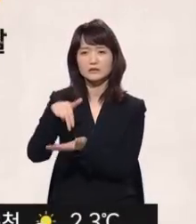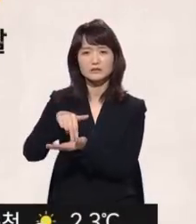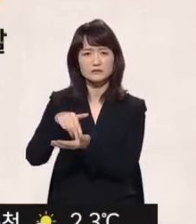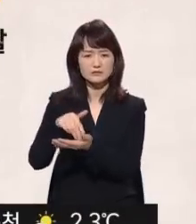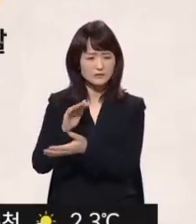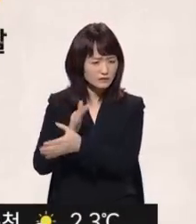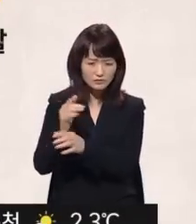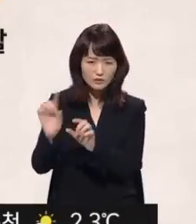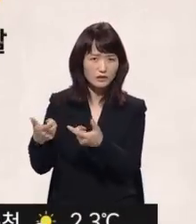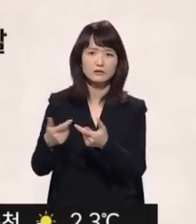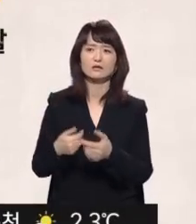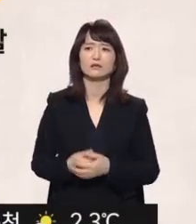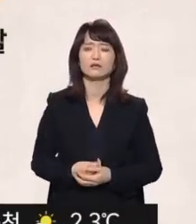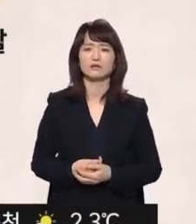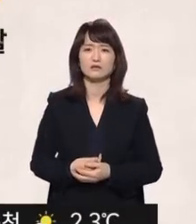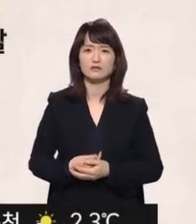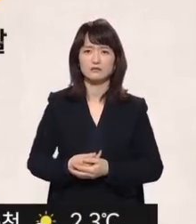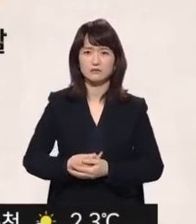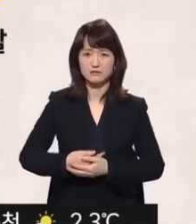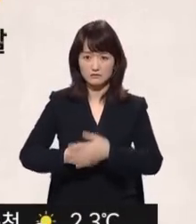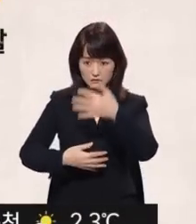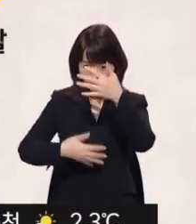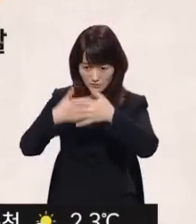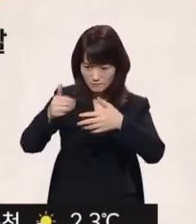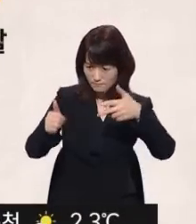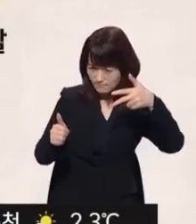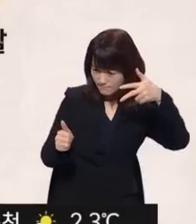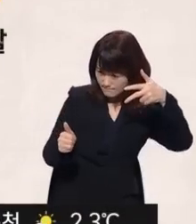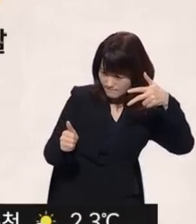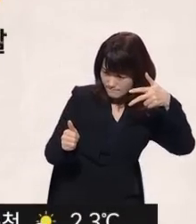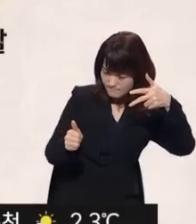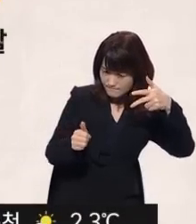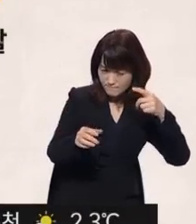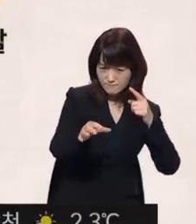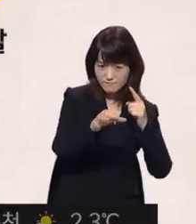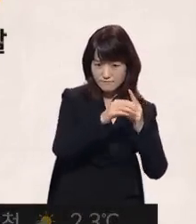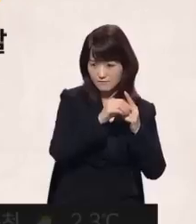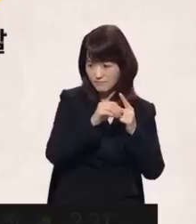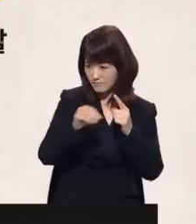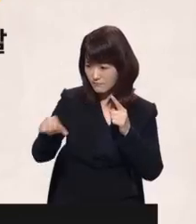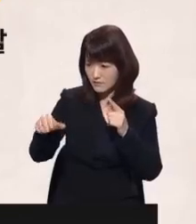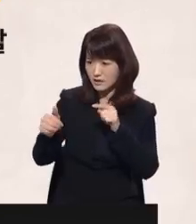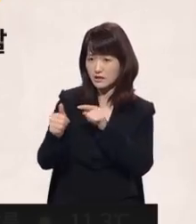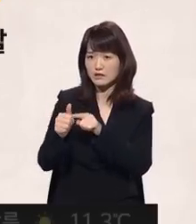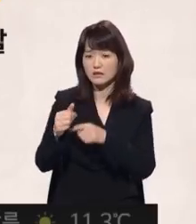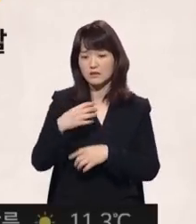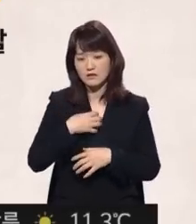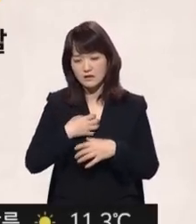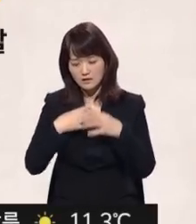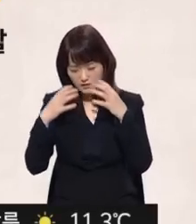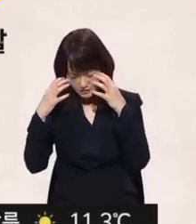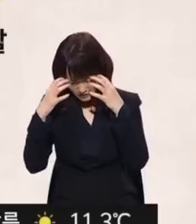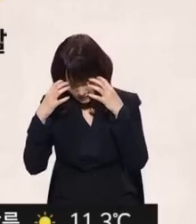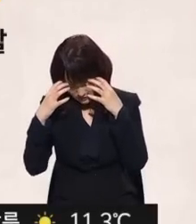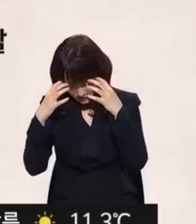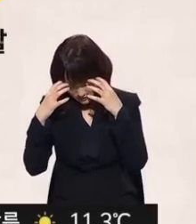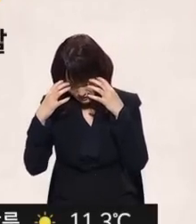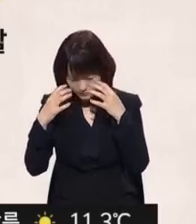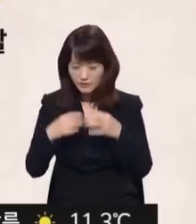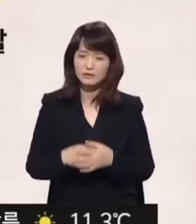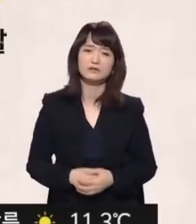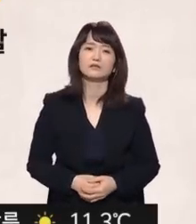수가 절대 없죠 영상으로 생중계 되는 장면 내에서 그 학생이 괴로워하는 모습이 그대로 드러나 있습니다 안